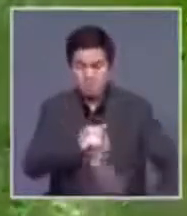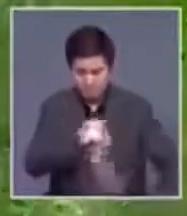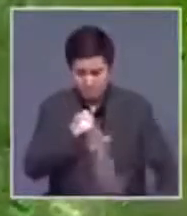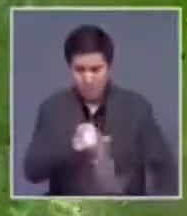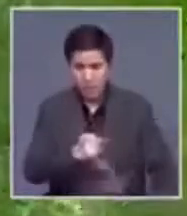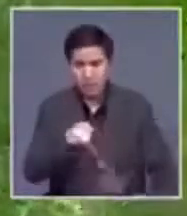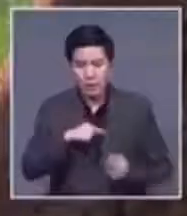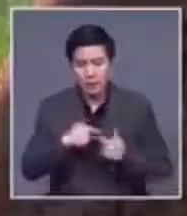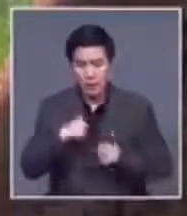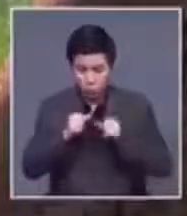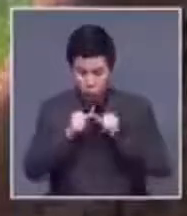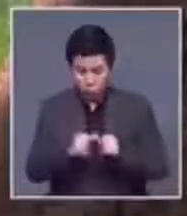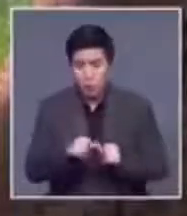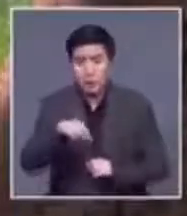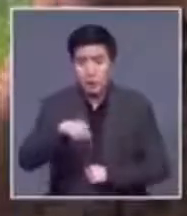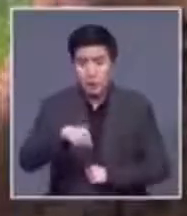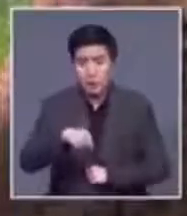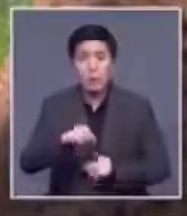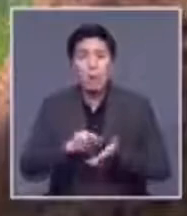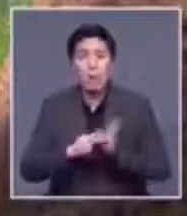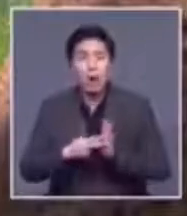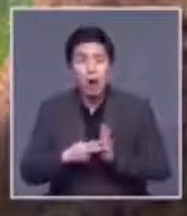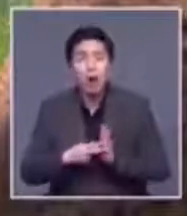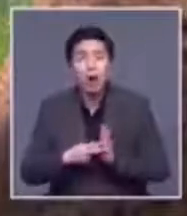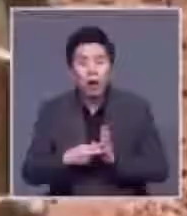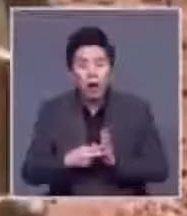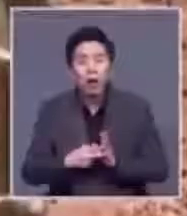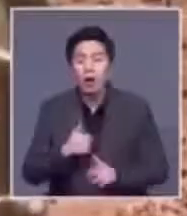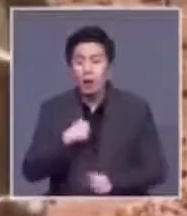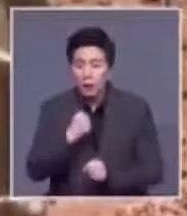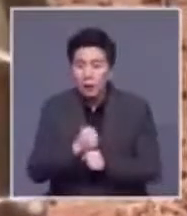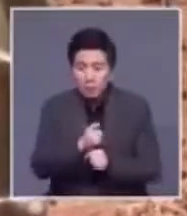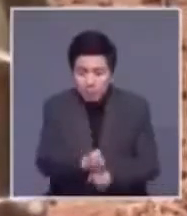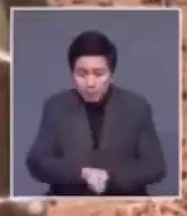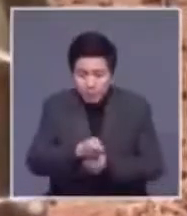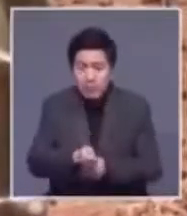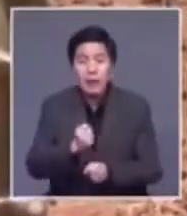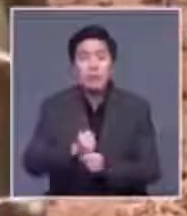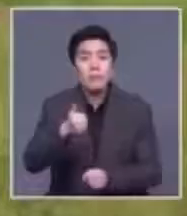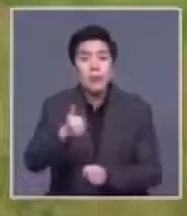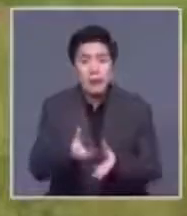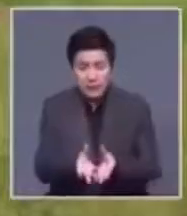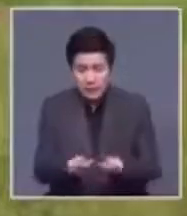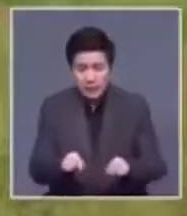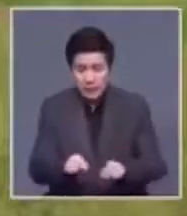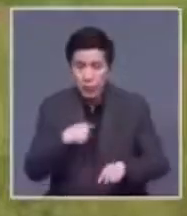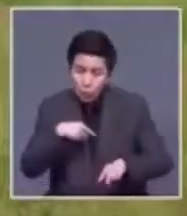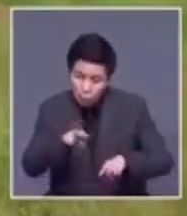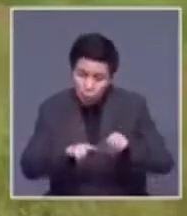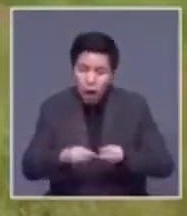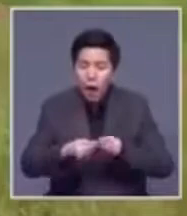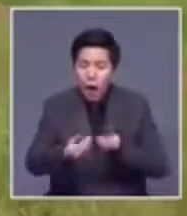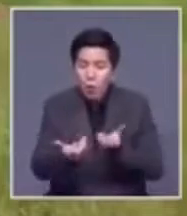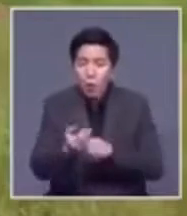นาะเขามาอยู่ตรงนี้เนี่ยเขาก็ยังมีหลักว่าเออสามารถทำกินได้แล้วนี่มีที่สามารถดูแลถึงลูกถึงหล